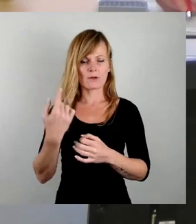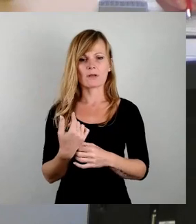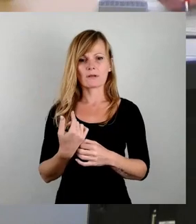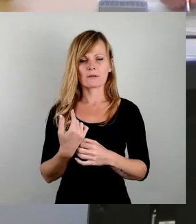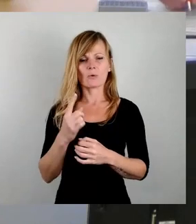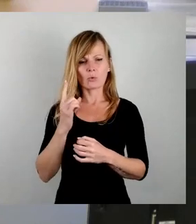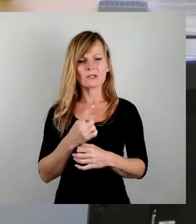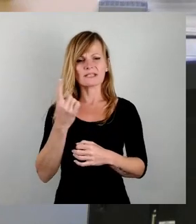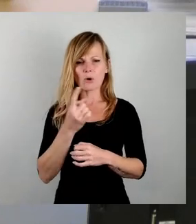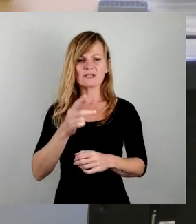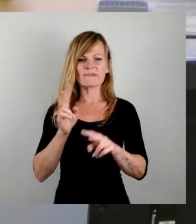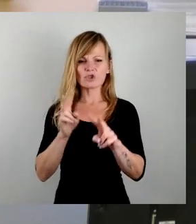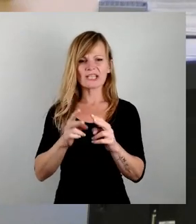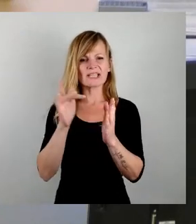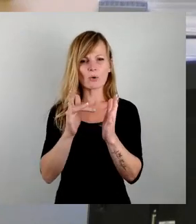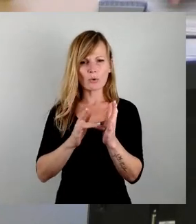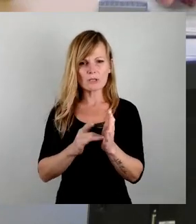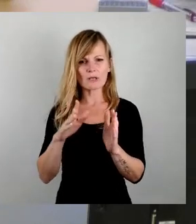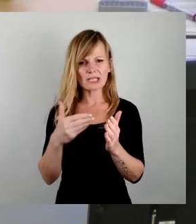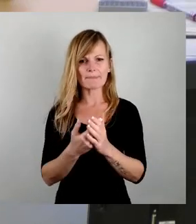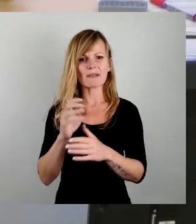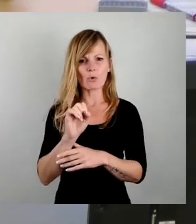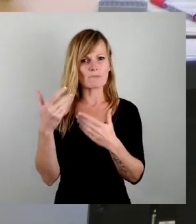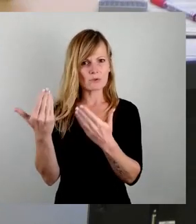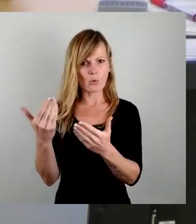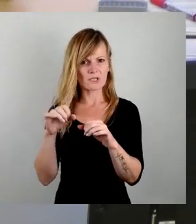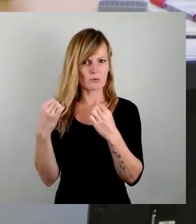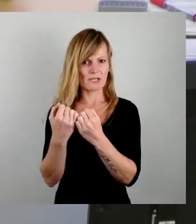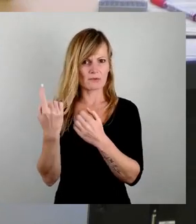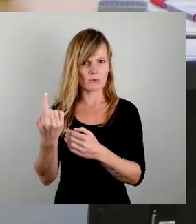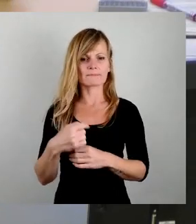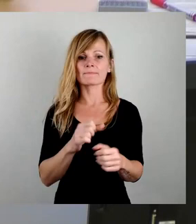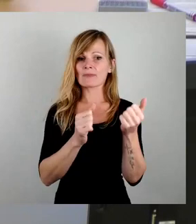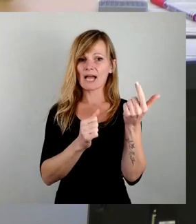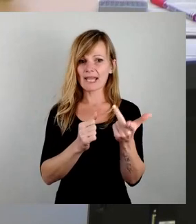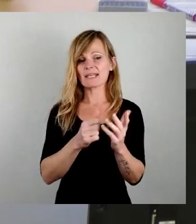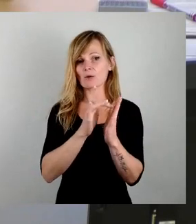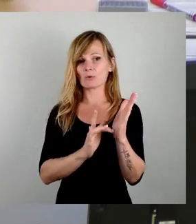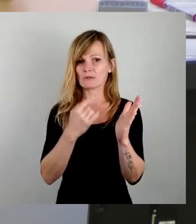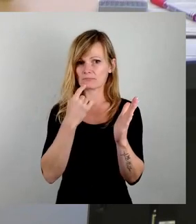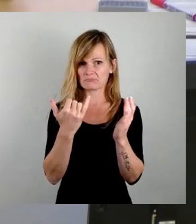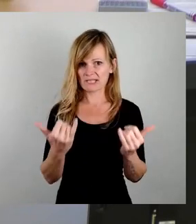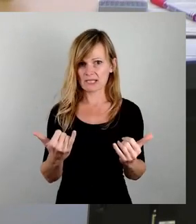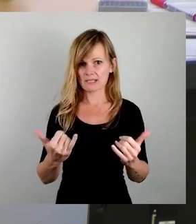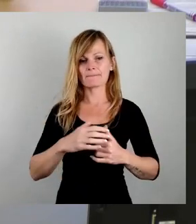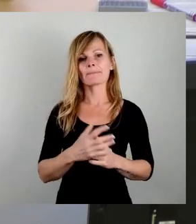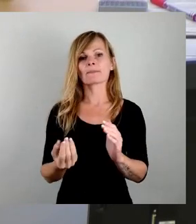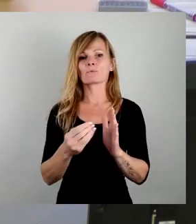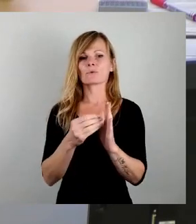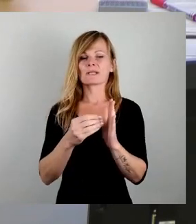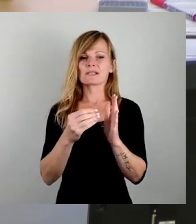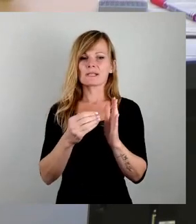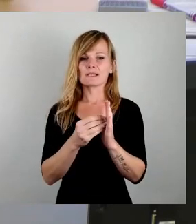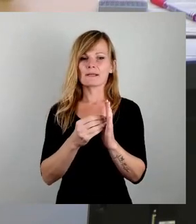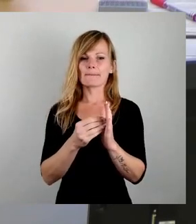brauchen. Ich möchte hier mal einige nennen. Das sind zusätzliche Angebote, die mit dem eigentlichen Kerngeschäft ÖPNV nichts